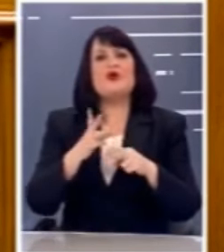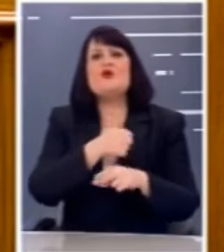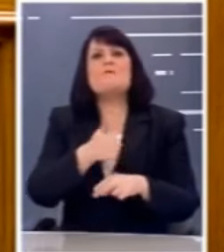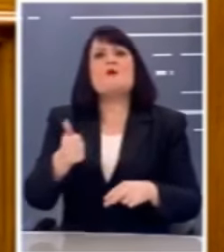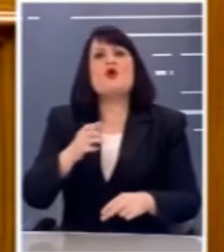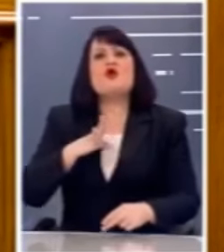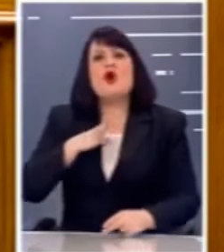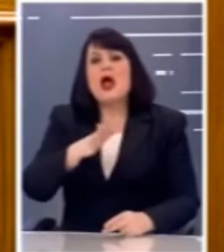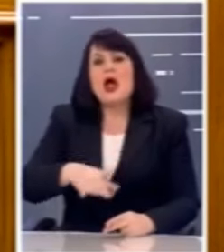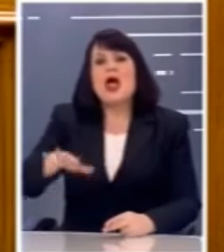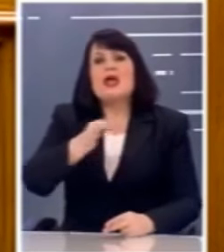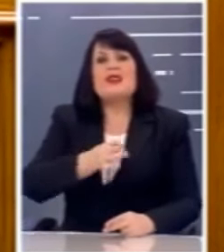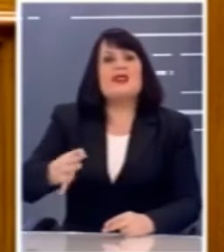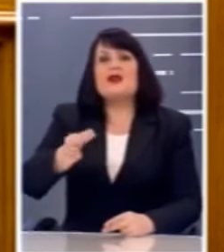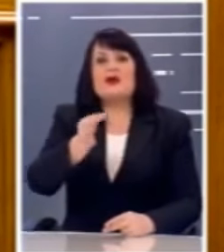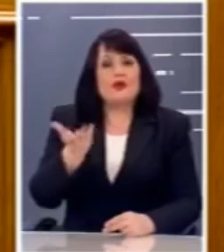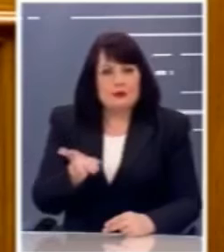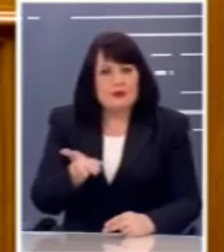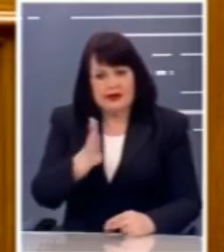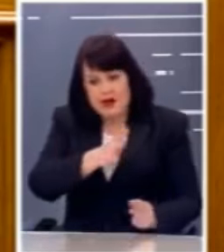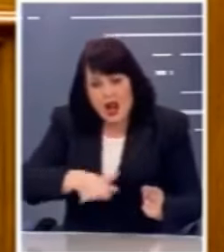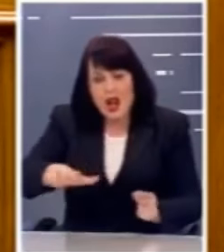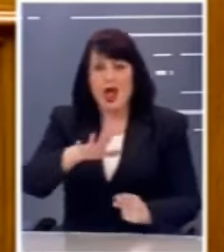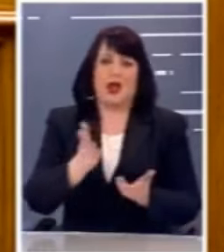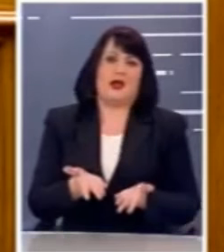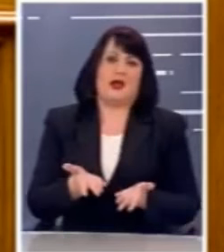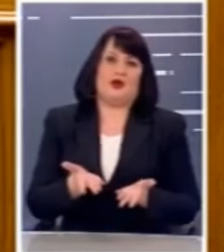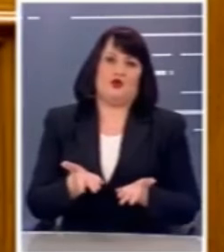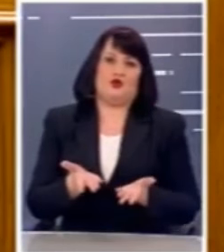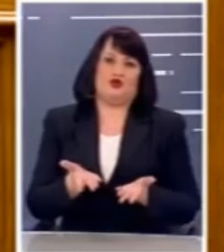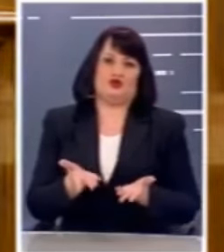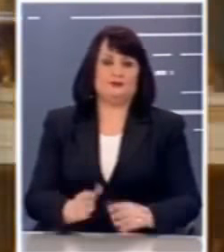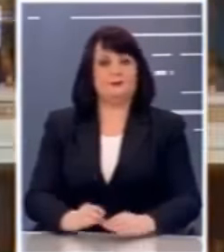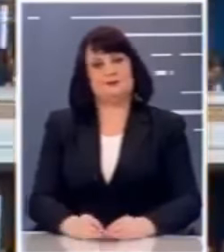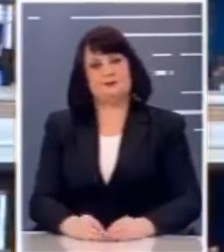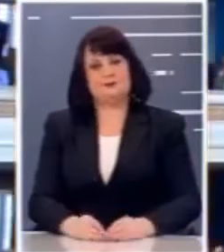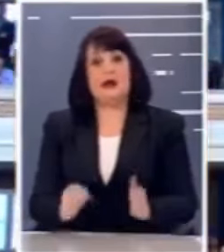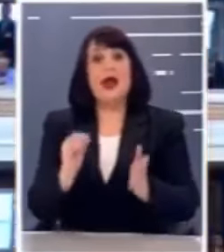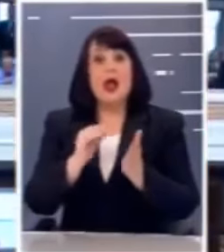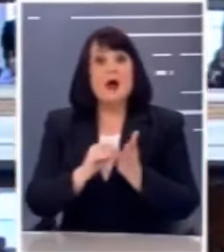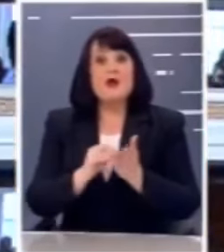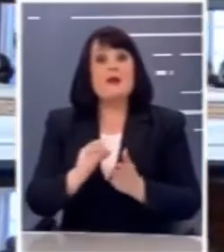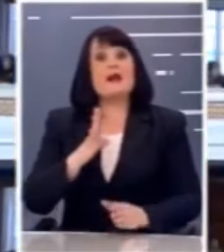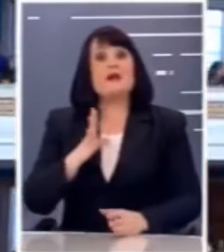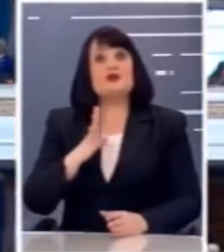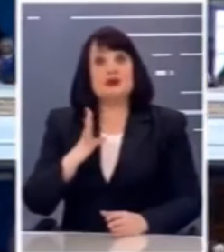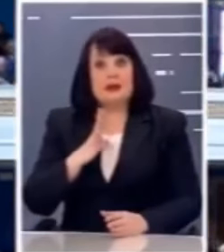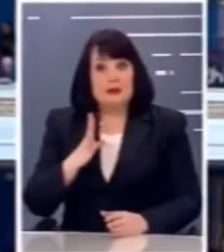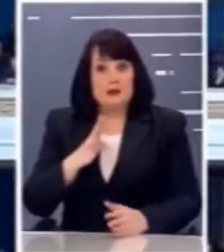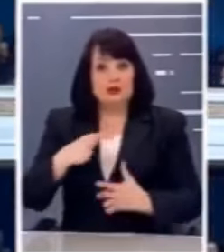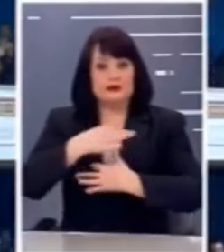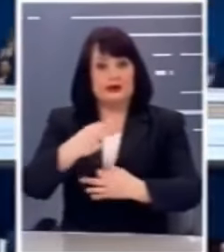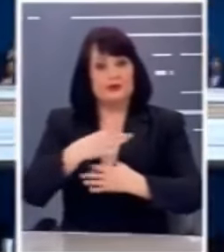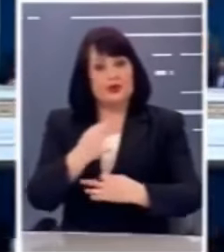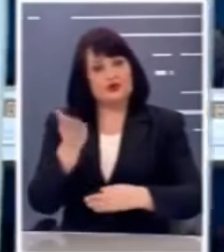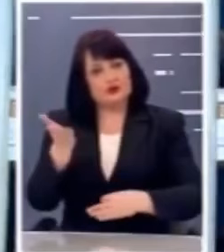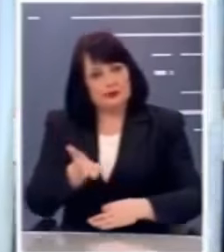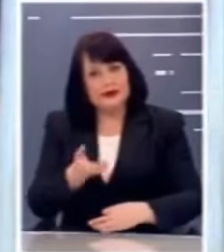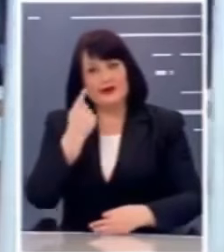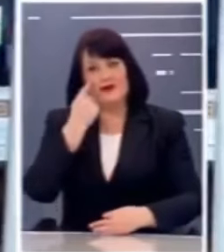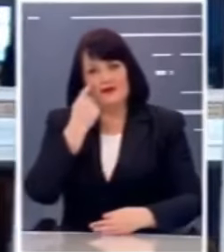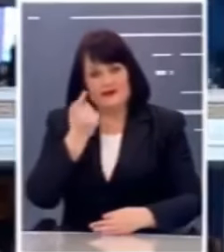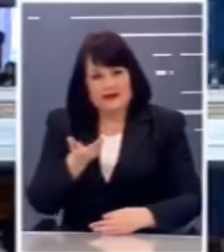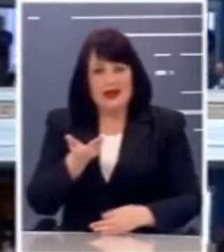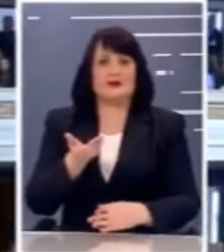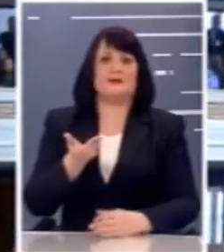των νησιών, αλλά και για όλους τους λαούς της περιοχής, ακόμα και για εκείνους τους λαούς, εκπρόσωποι των οποίων δείχνουν